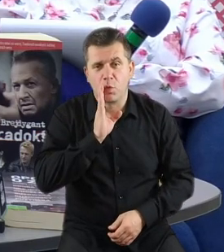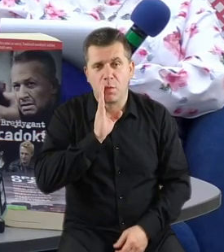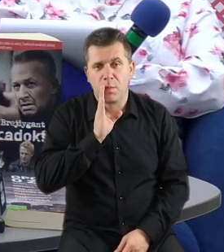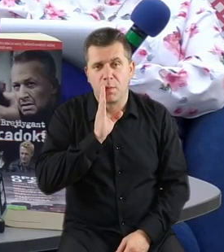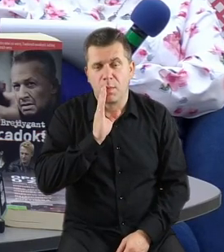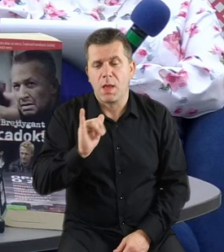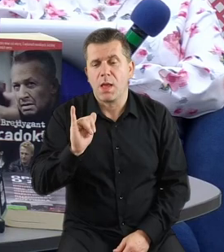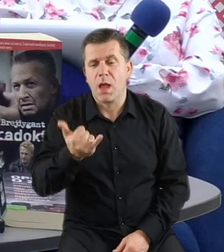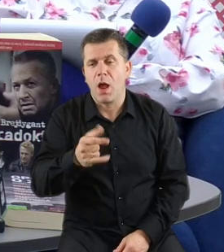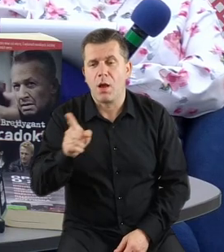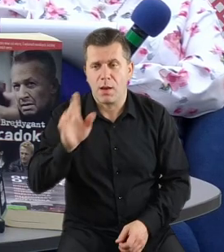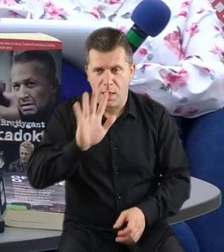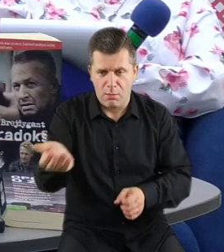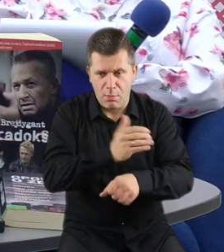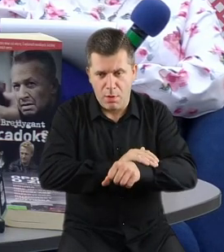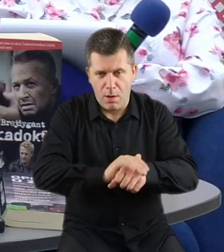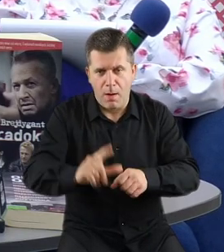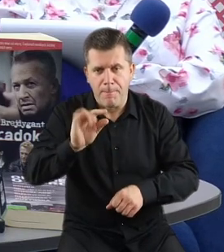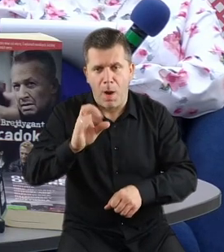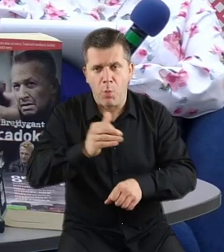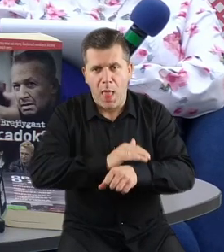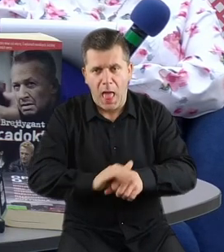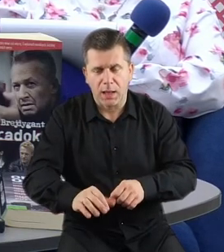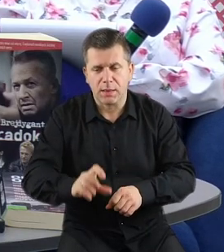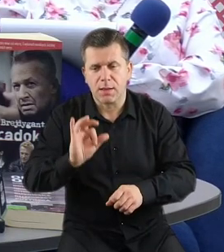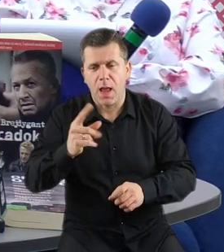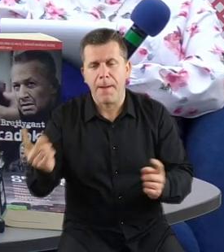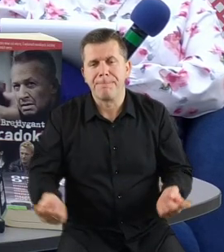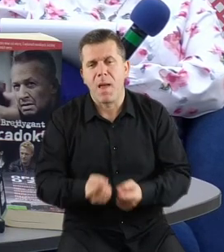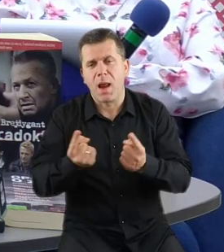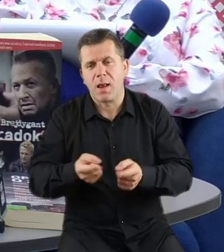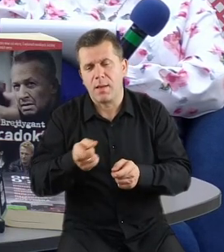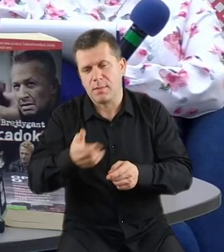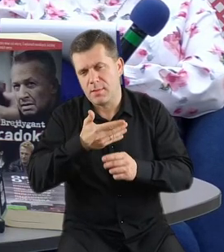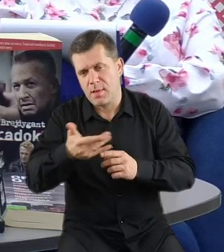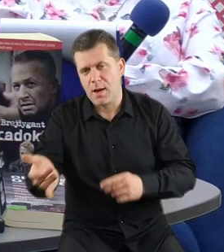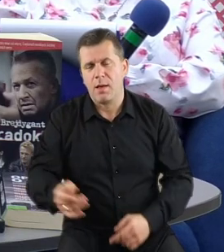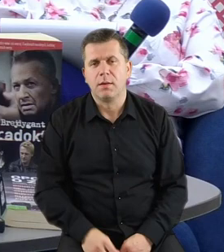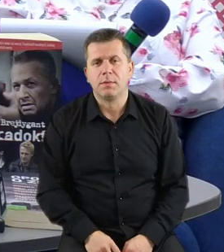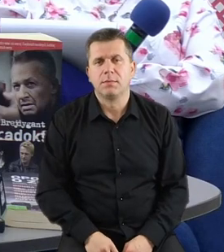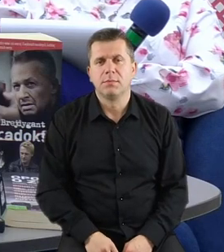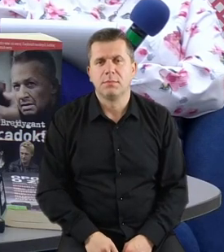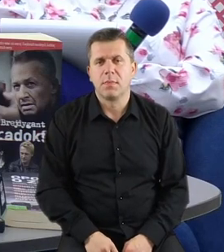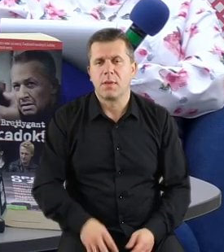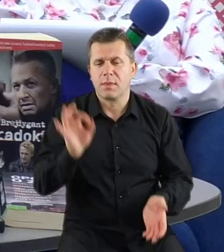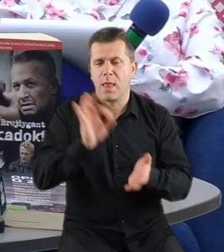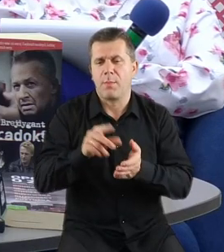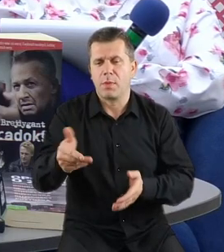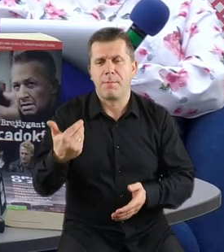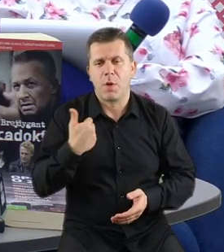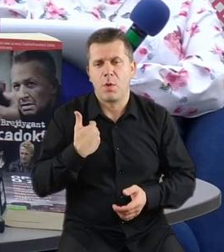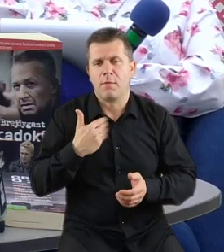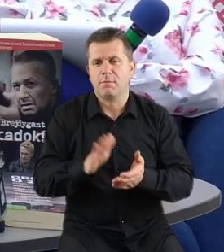też, jak ktoś jest popularny, jak mu poniesie to marketingowo i tak dalej. Więc no, na pewno tak było w